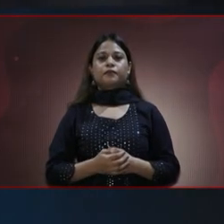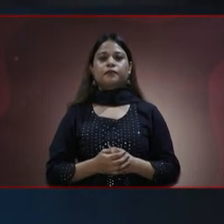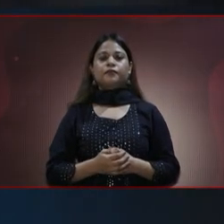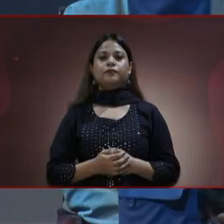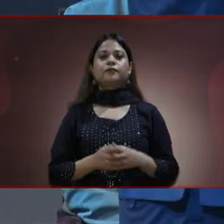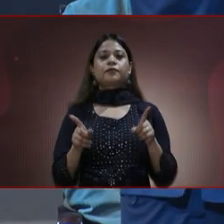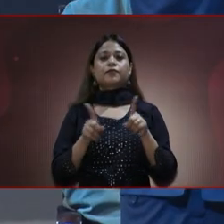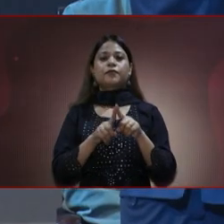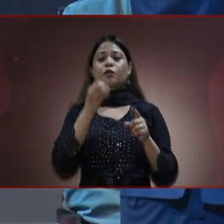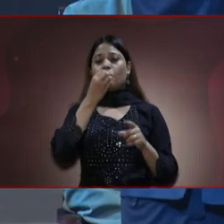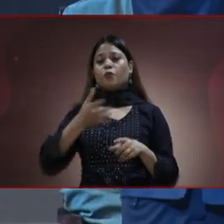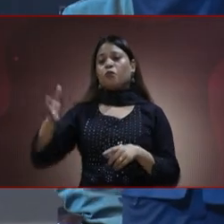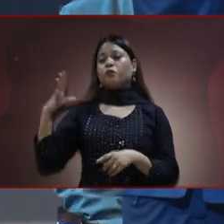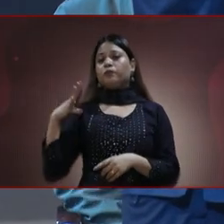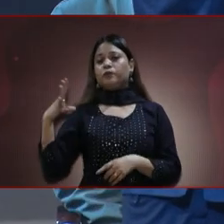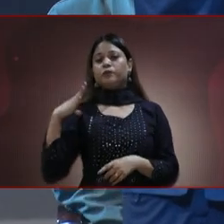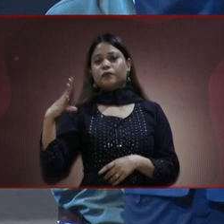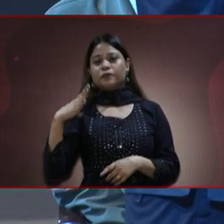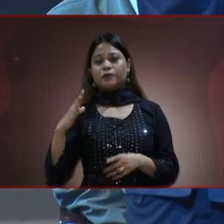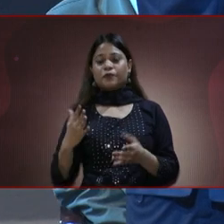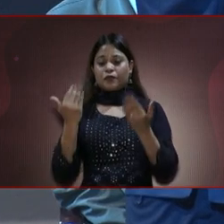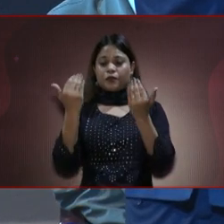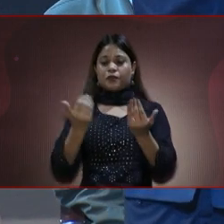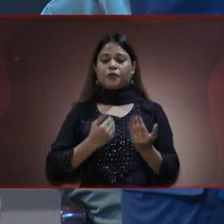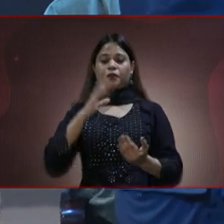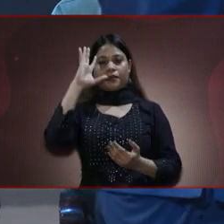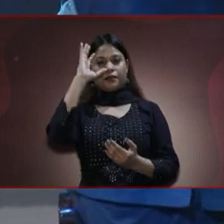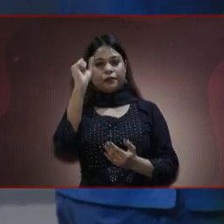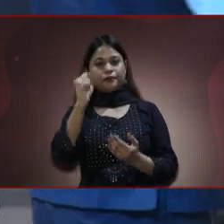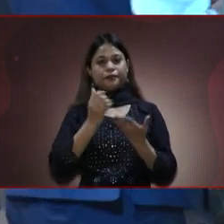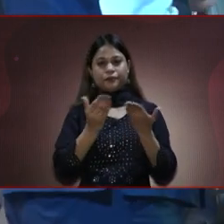ये ऐतिहासिक क्षण हम सभी के लिए बहुत मायने रखता है।